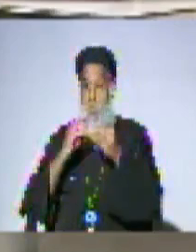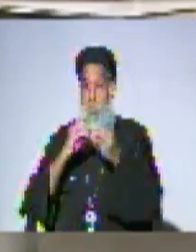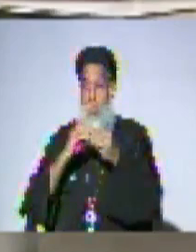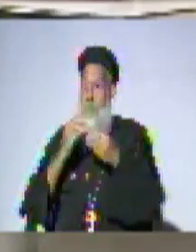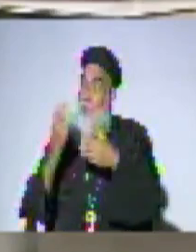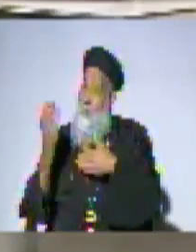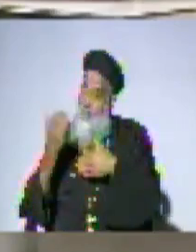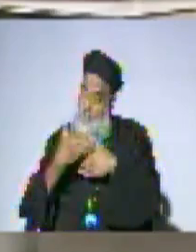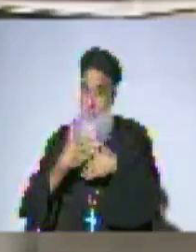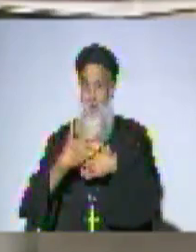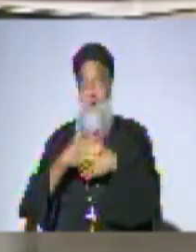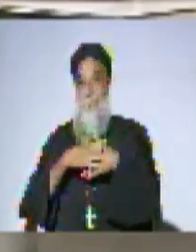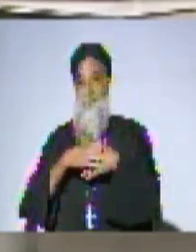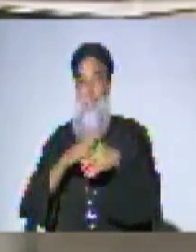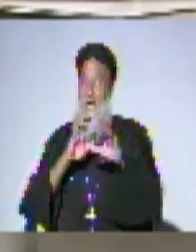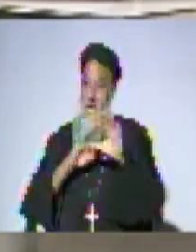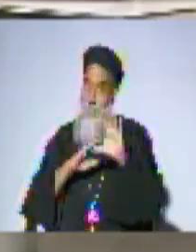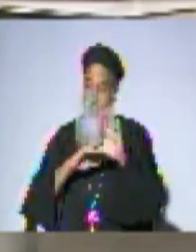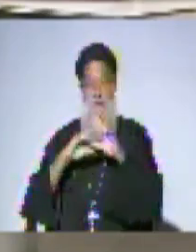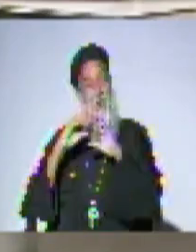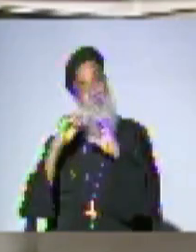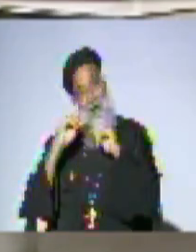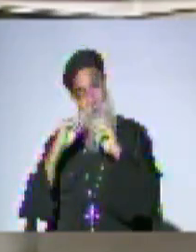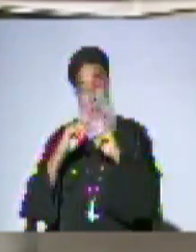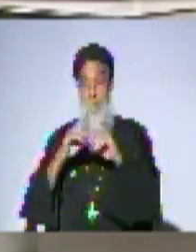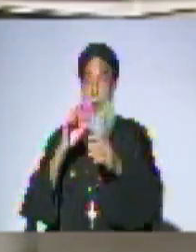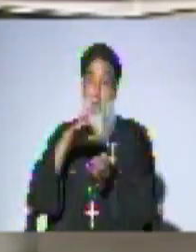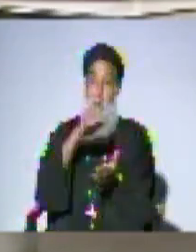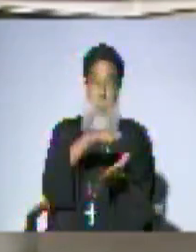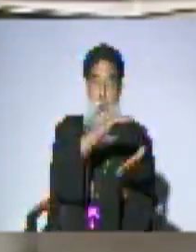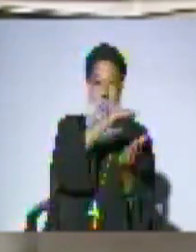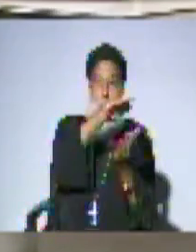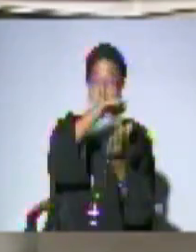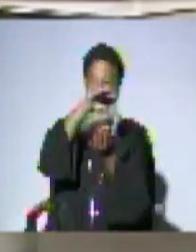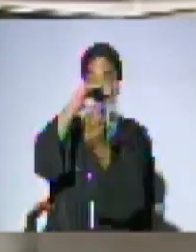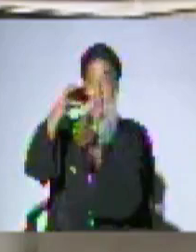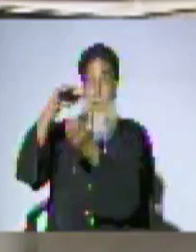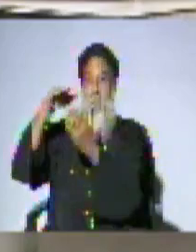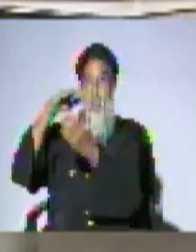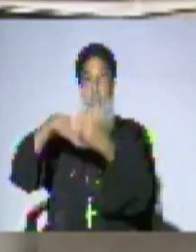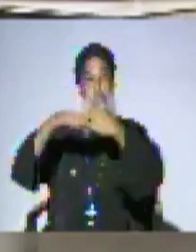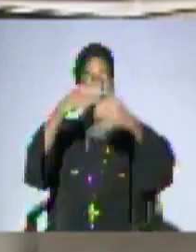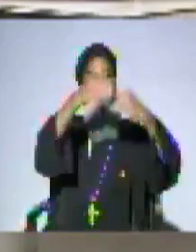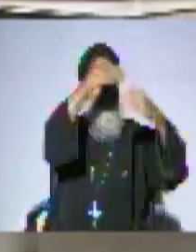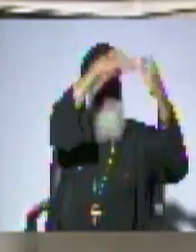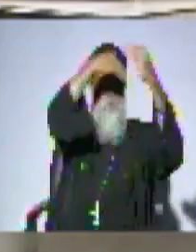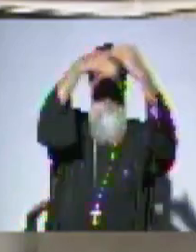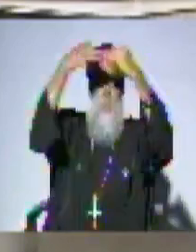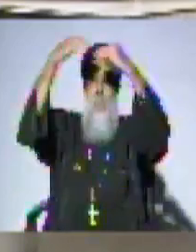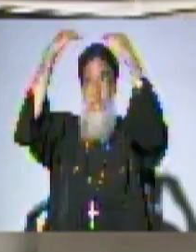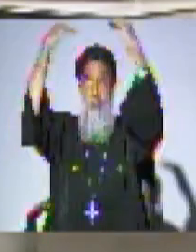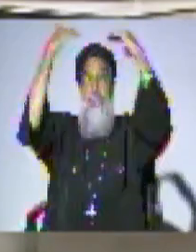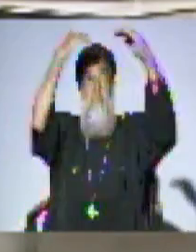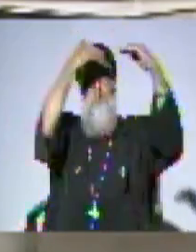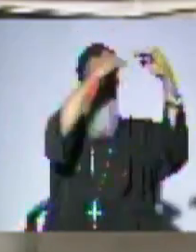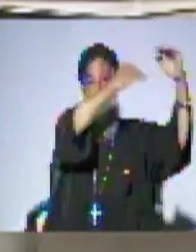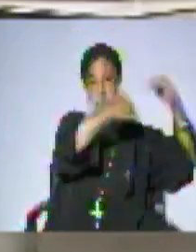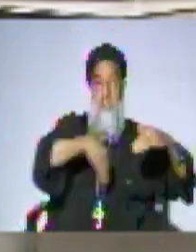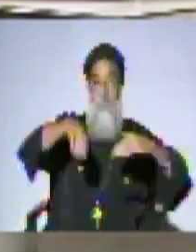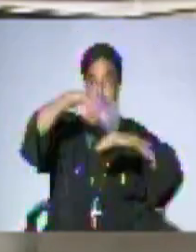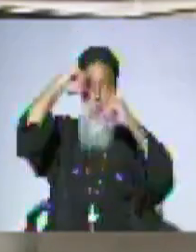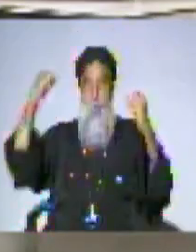يعرفوا أخوهم يعني كان خزن بقى حاجات كل المنطقة حوالينا ما